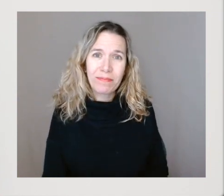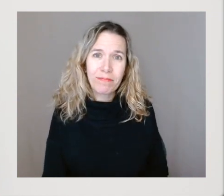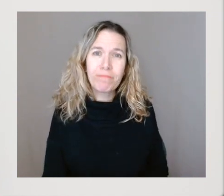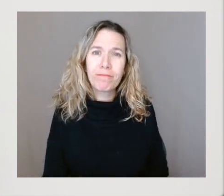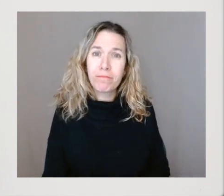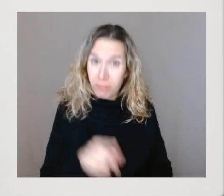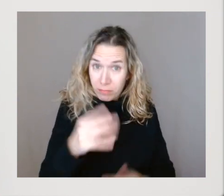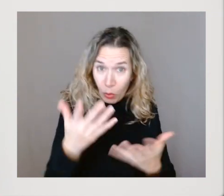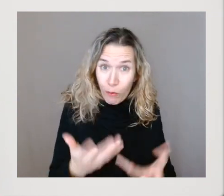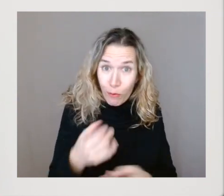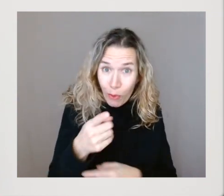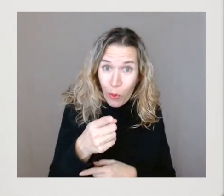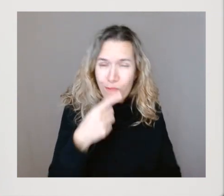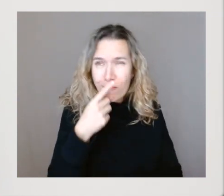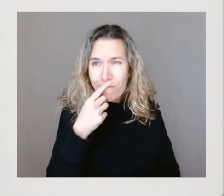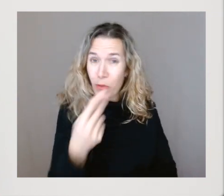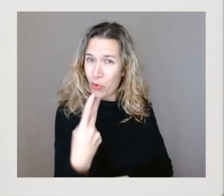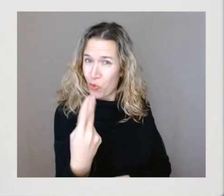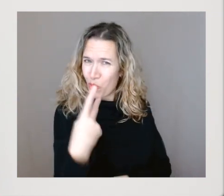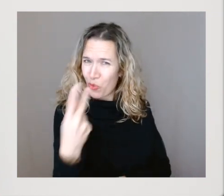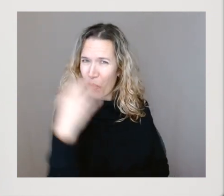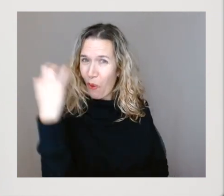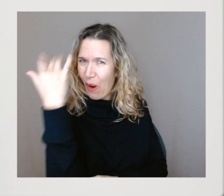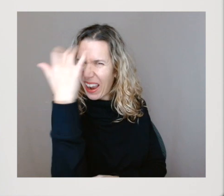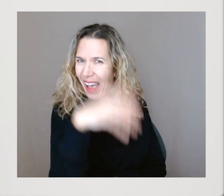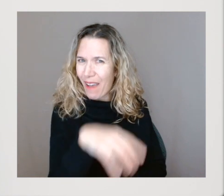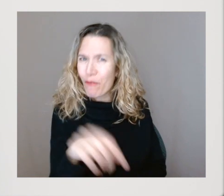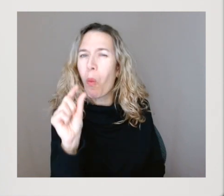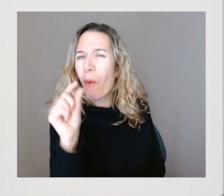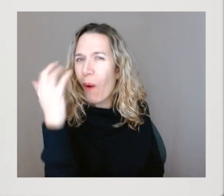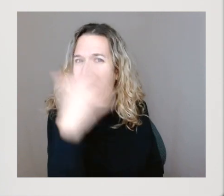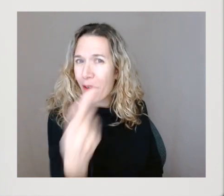Donc, si tu veux, on va rêver ensemble juste un peu.